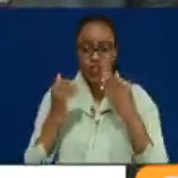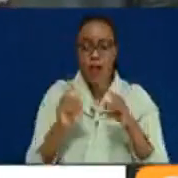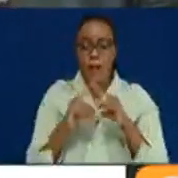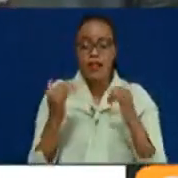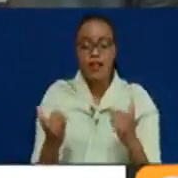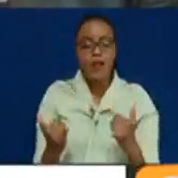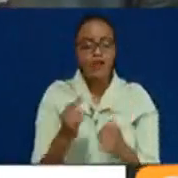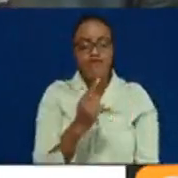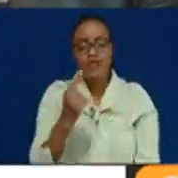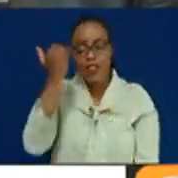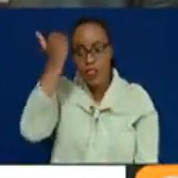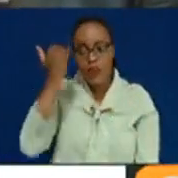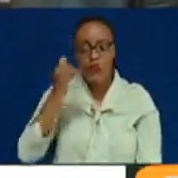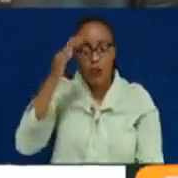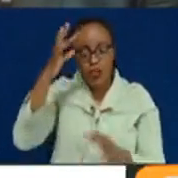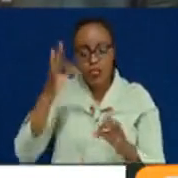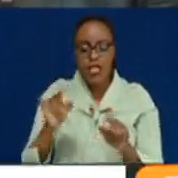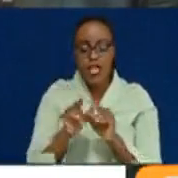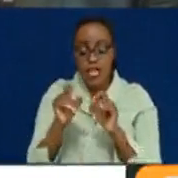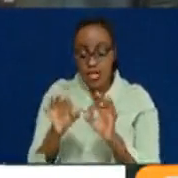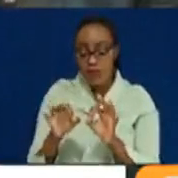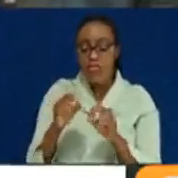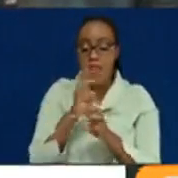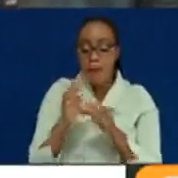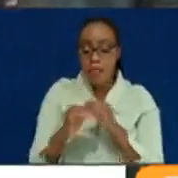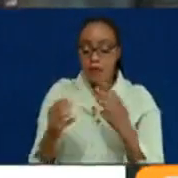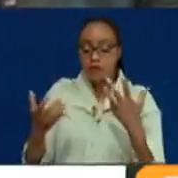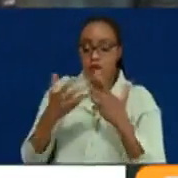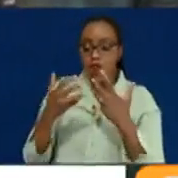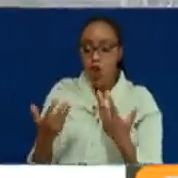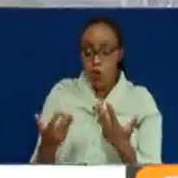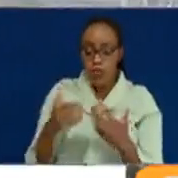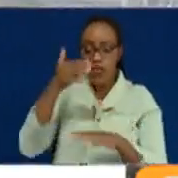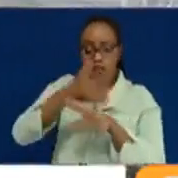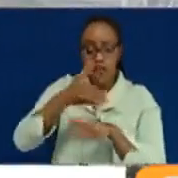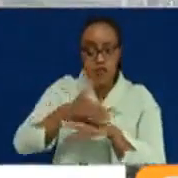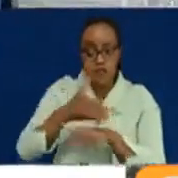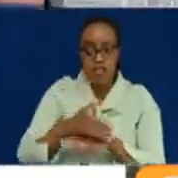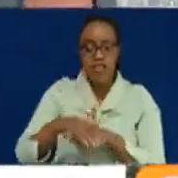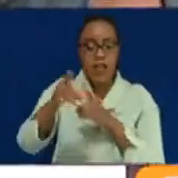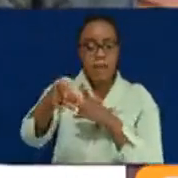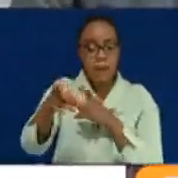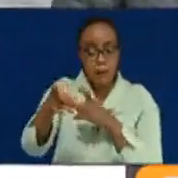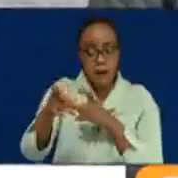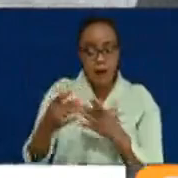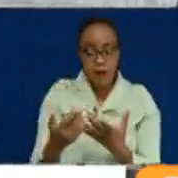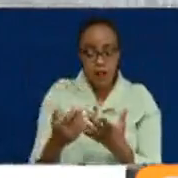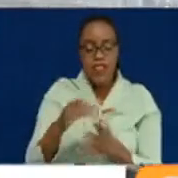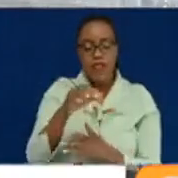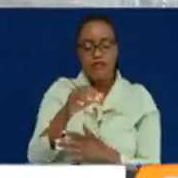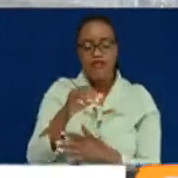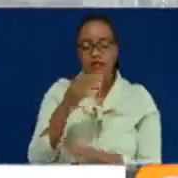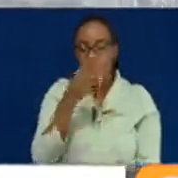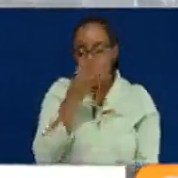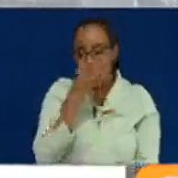koti itaamua kama mahesabu imeingiana au ni mahesabu ya bandia. Karua amemwelekezea vijembe rais mteule